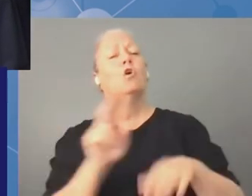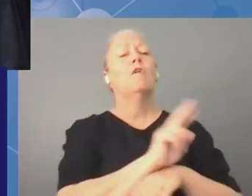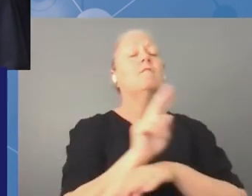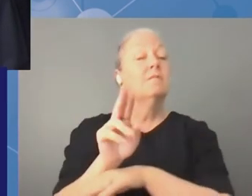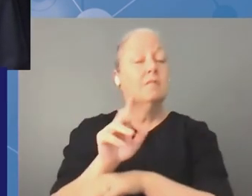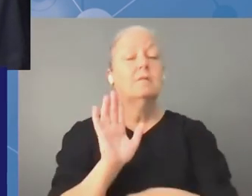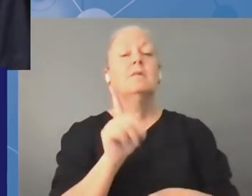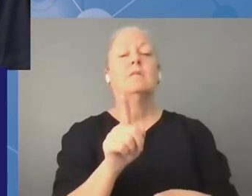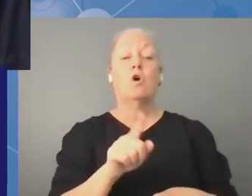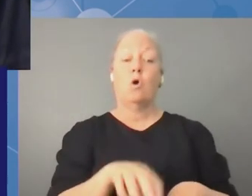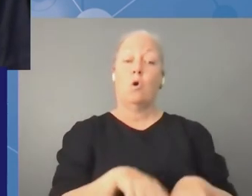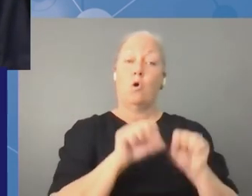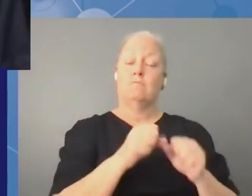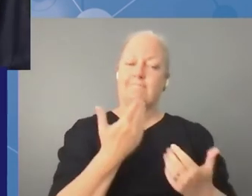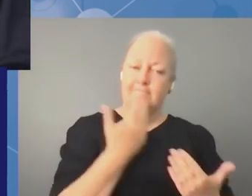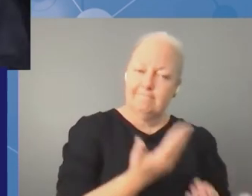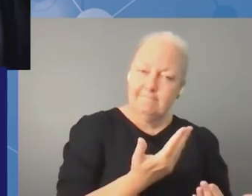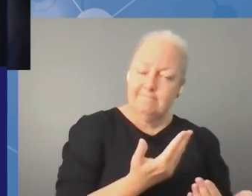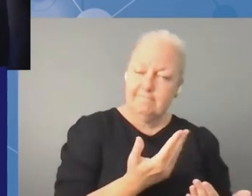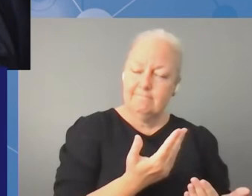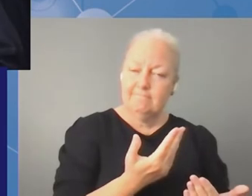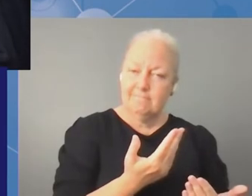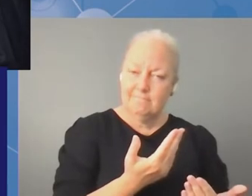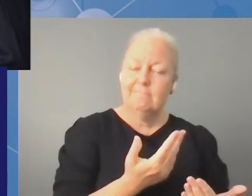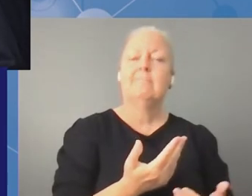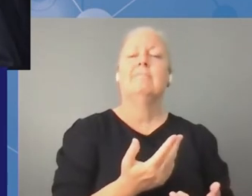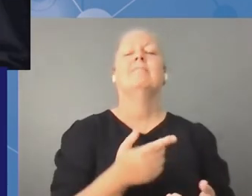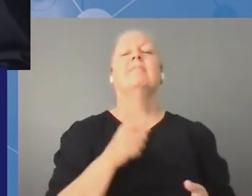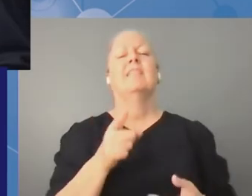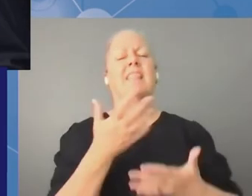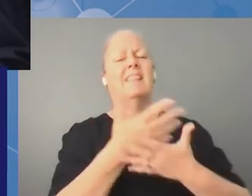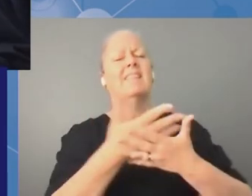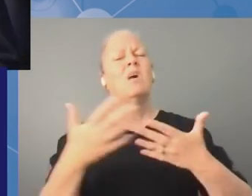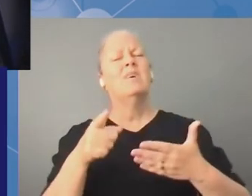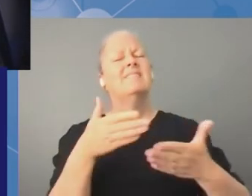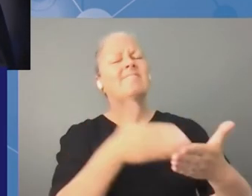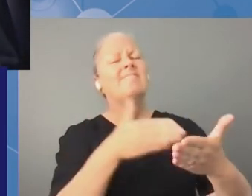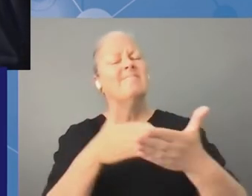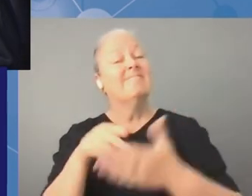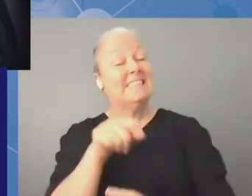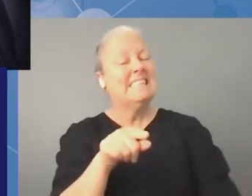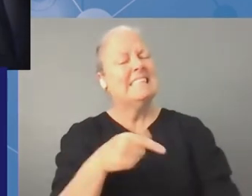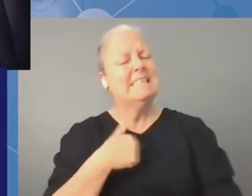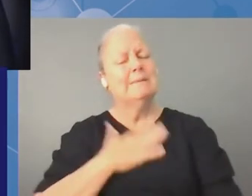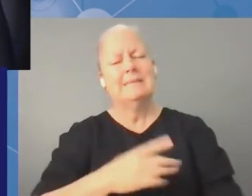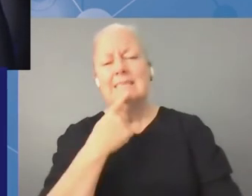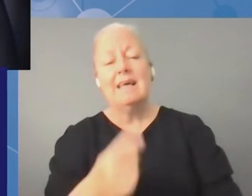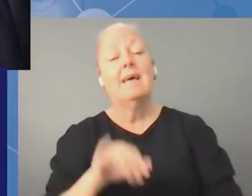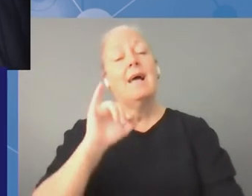هناك مشاكل كانت تتعلق أيضا في العائق اللغوي، إنه